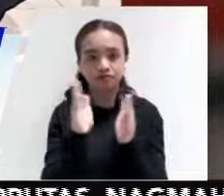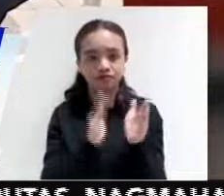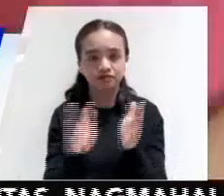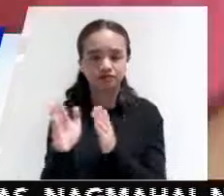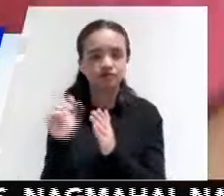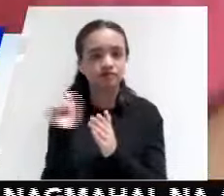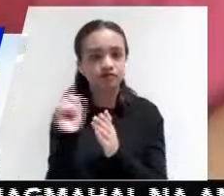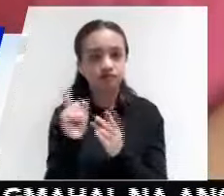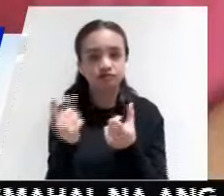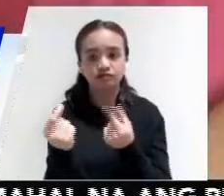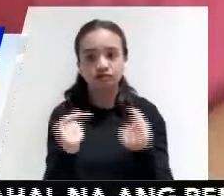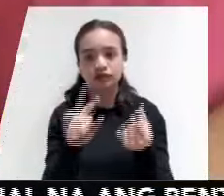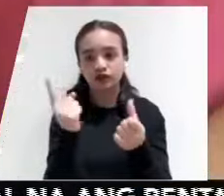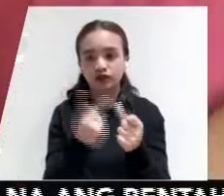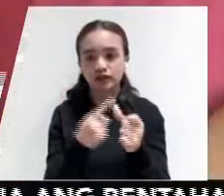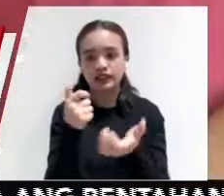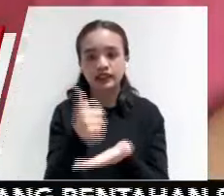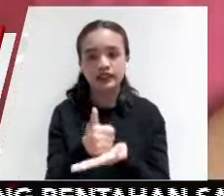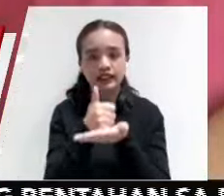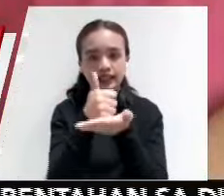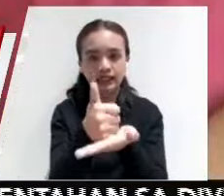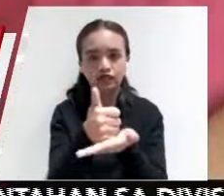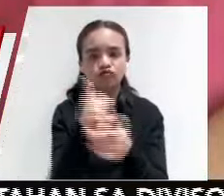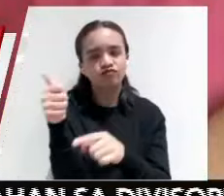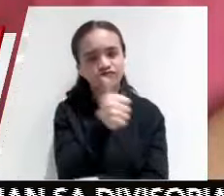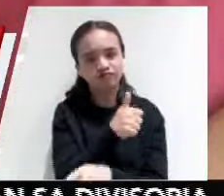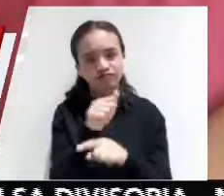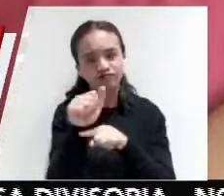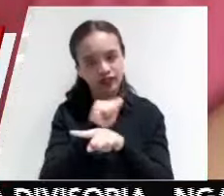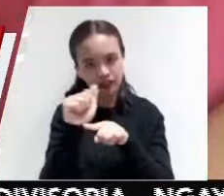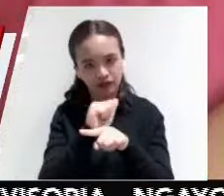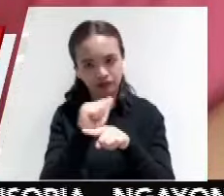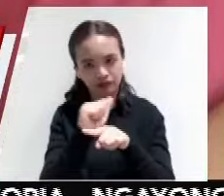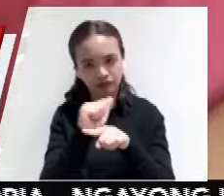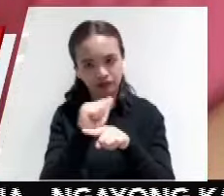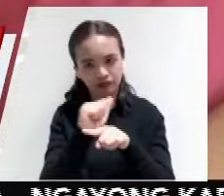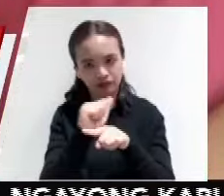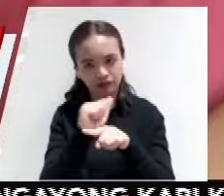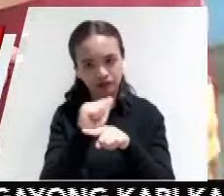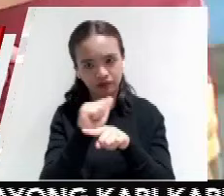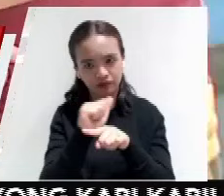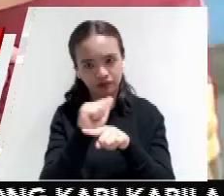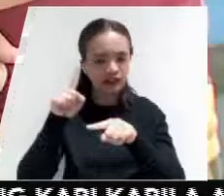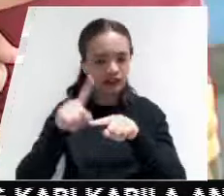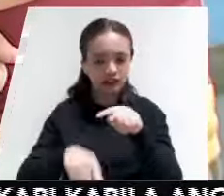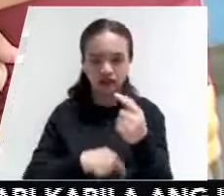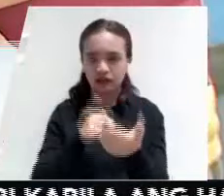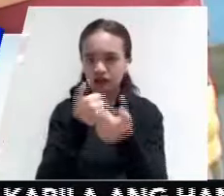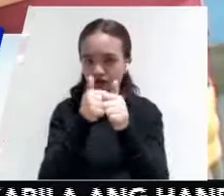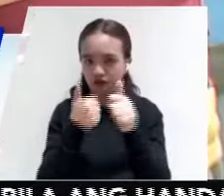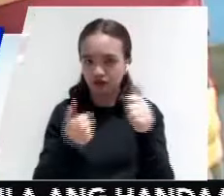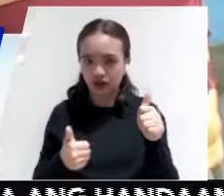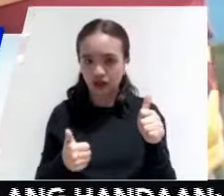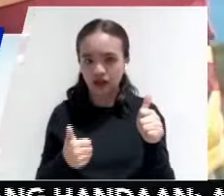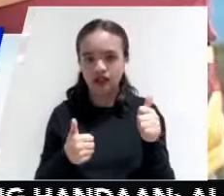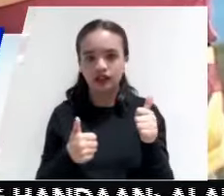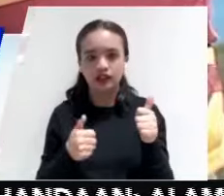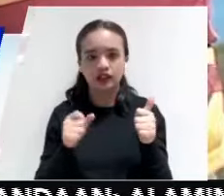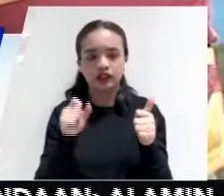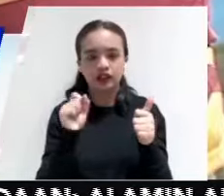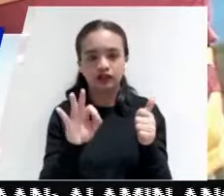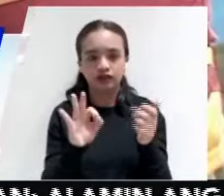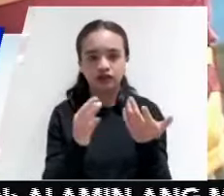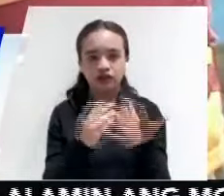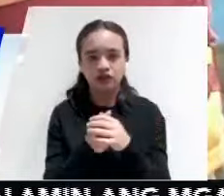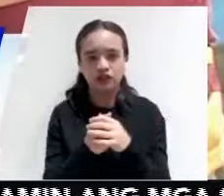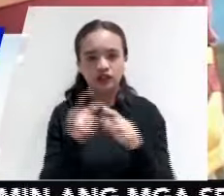aid training. Disgrasya po at hindi po kasi natin maiwasan po yung mga papanik po. Pag pumanik po ang deboto kasi hindi mo mapigil